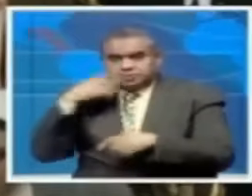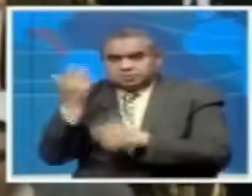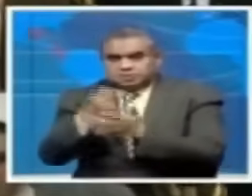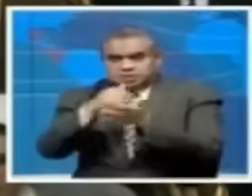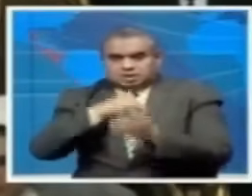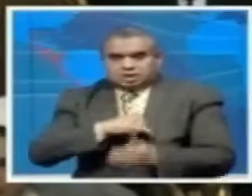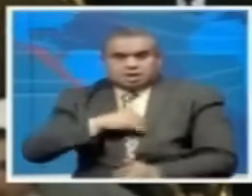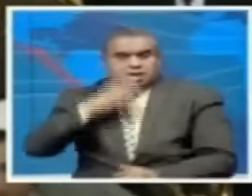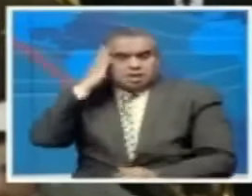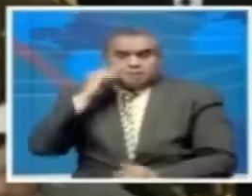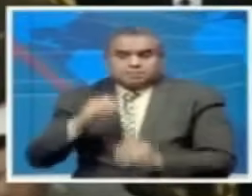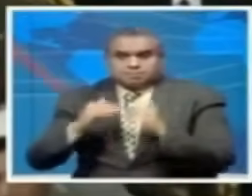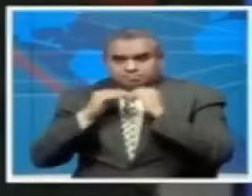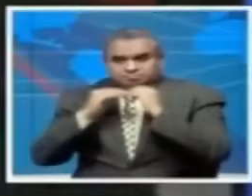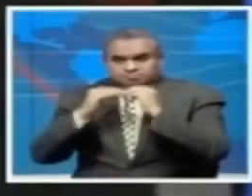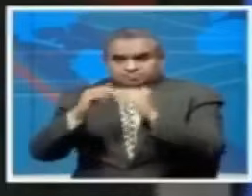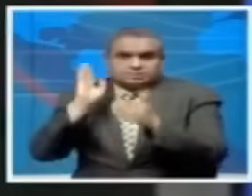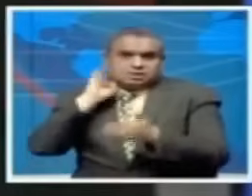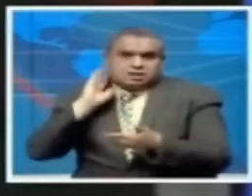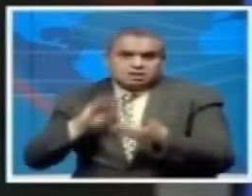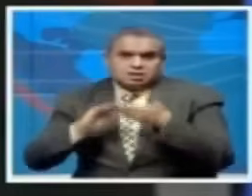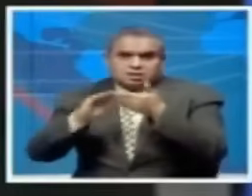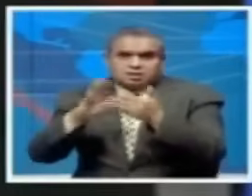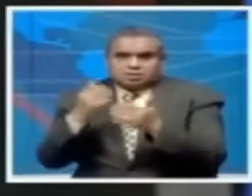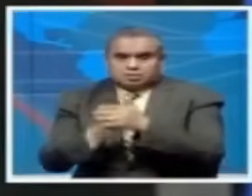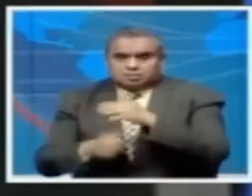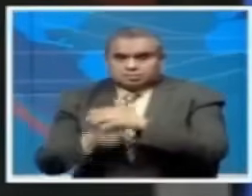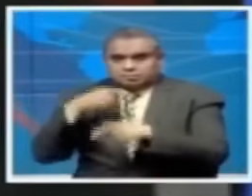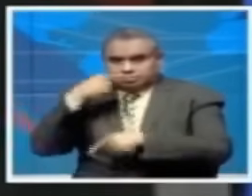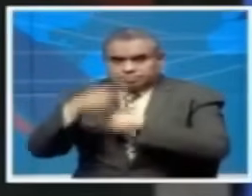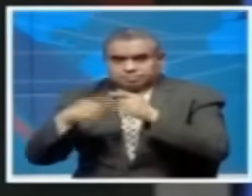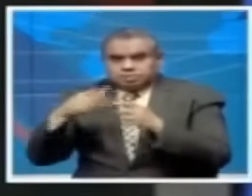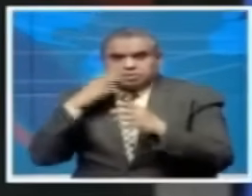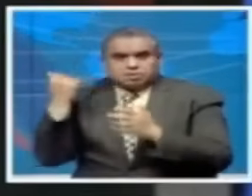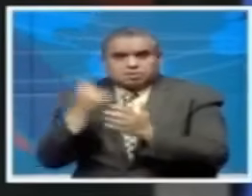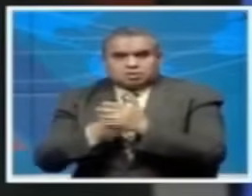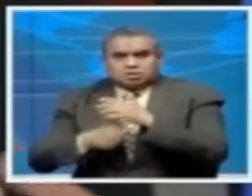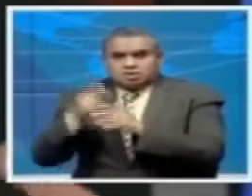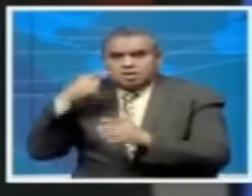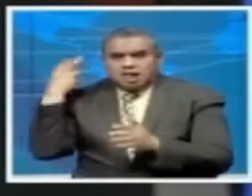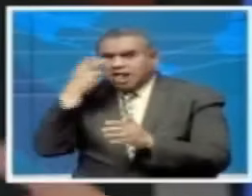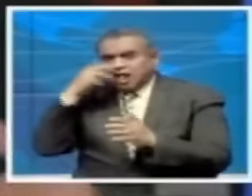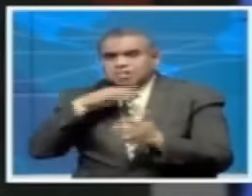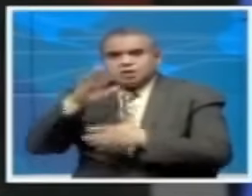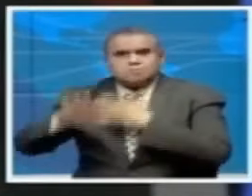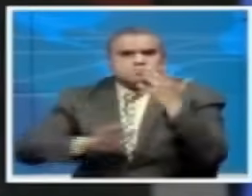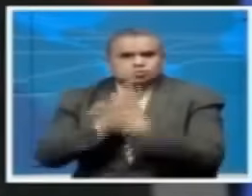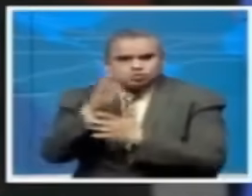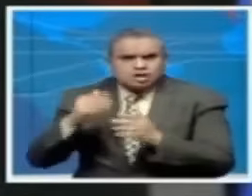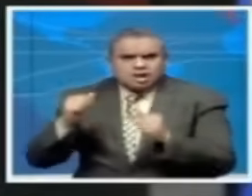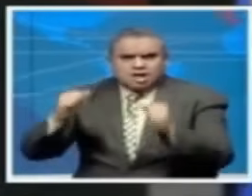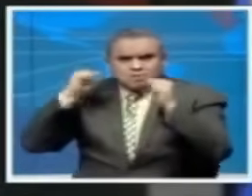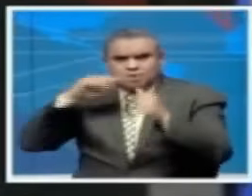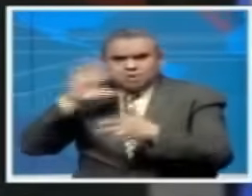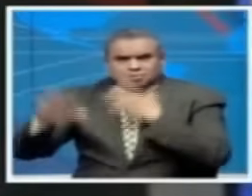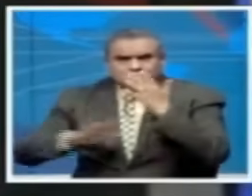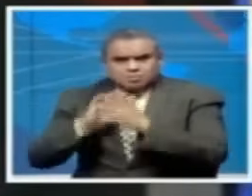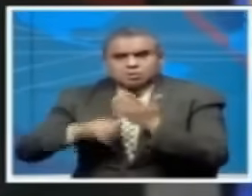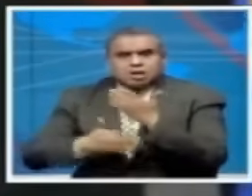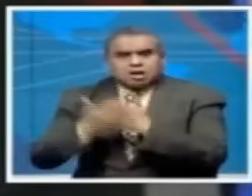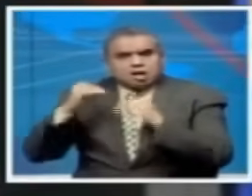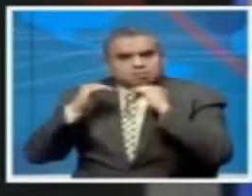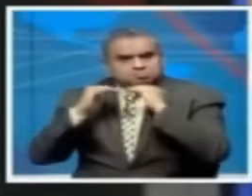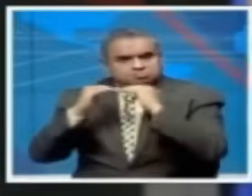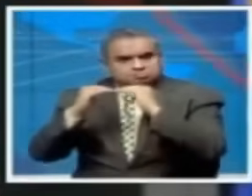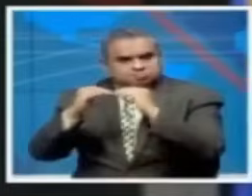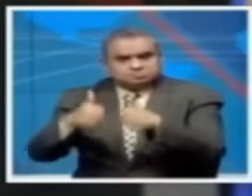بالامن ده نعمة كبيرة جدا، كنا مفتقدينها في لحظة من اللحظات، كان كل واحد خايف على بيته وعلى عرضه وعلى ماله وعلى كل حاجة. النهاردة استعاد الامن